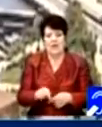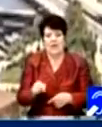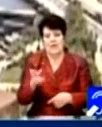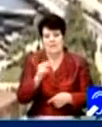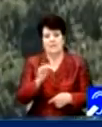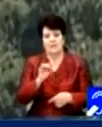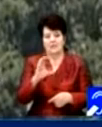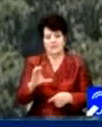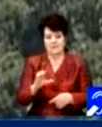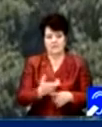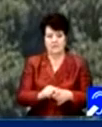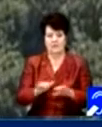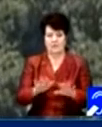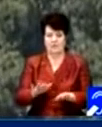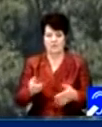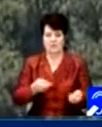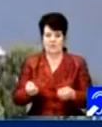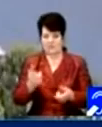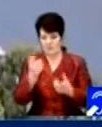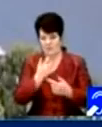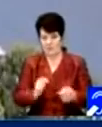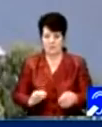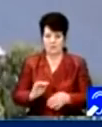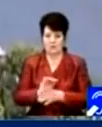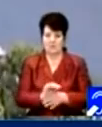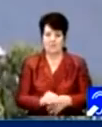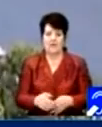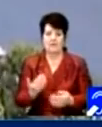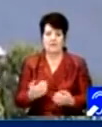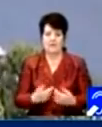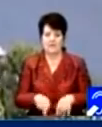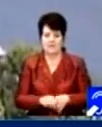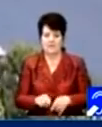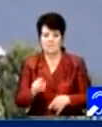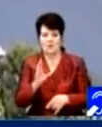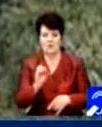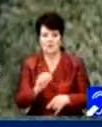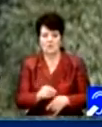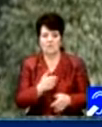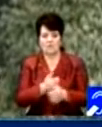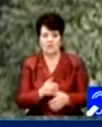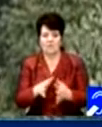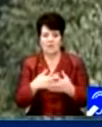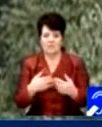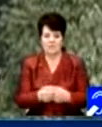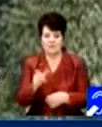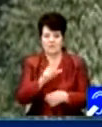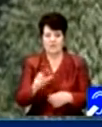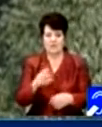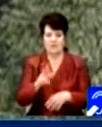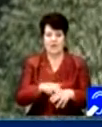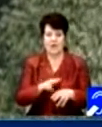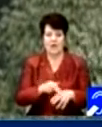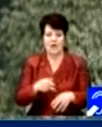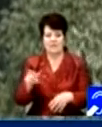autoritățile locale pentru obținerea de informații suplimentare. De asemenea, un consul a însoțit familia cetățeanului român la secția de poliție din